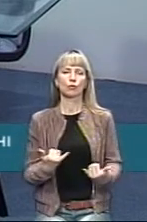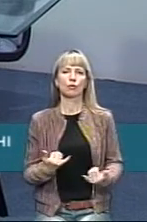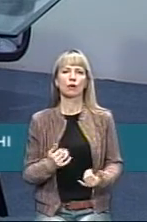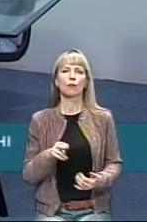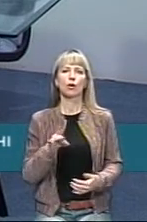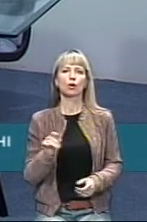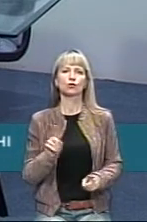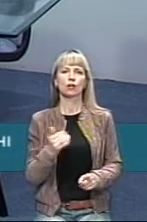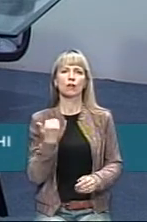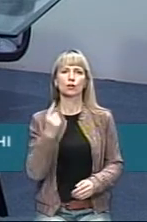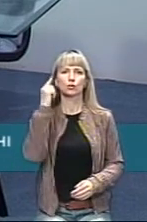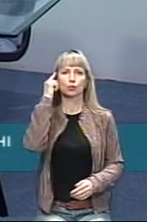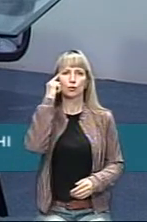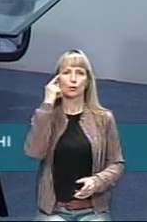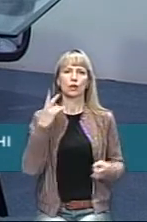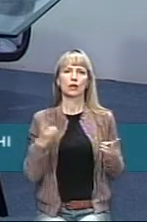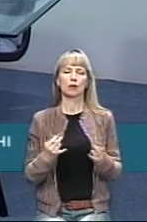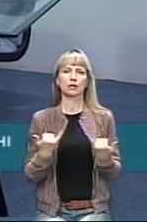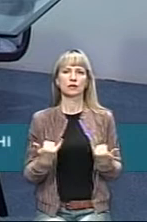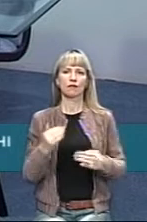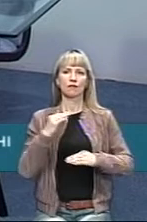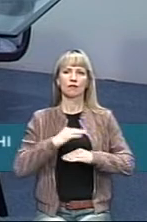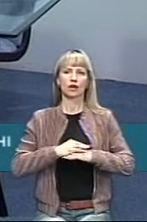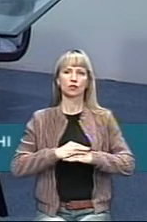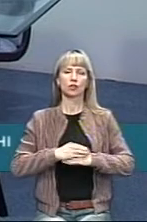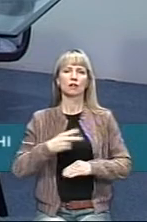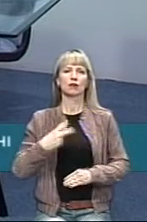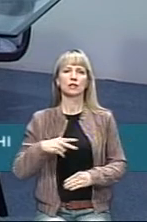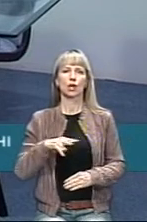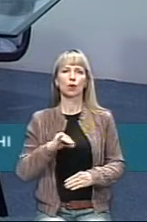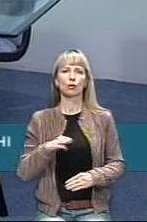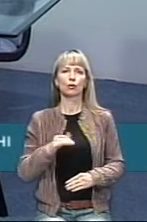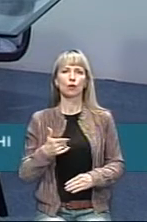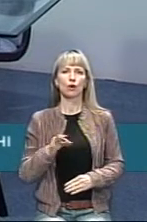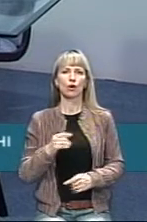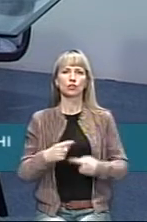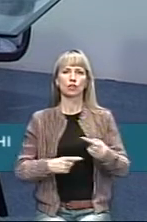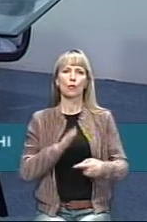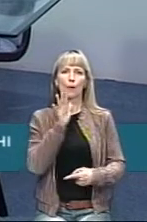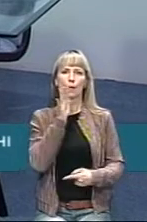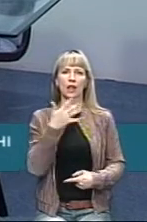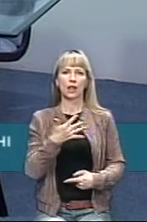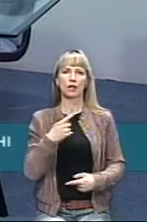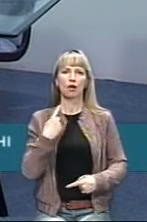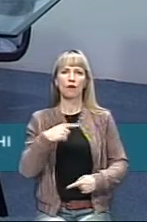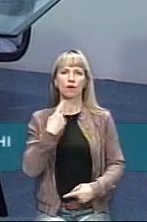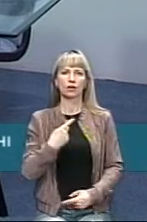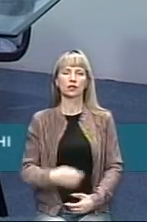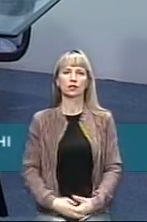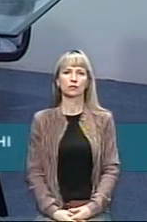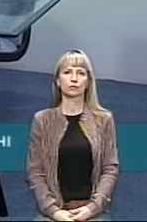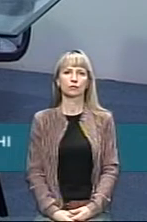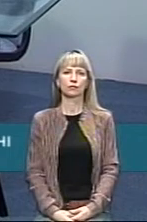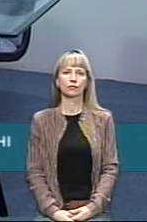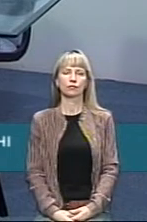вашу думку, насамперед треба цього вечора, 20 лютого, через 5 років, говорити, Юлю?